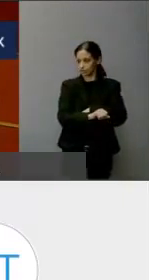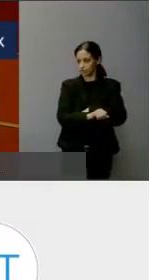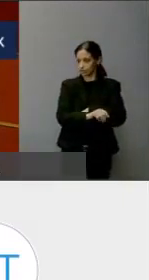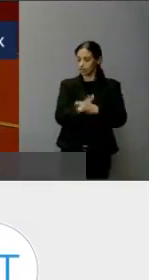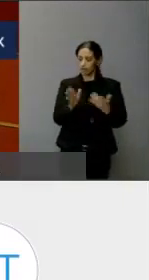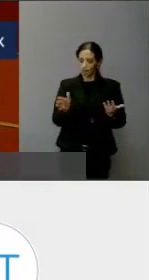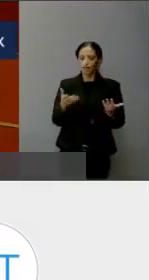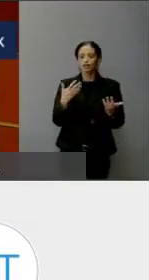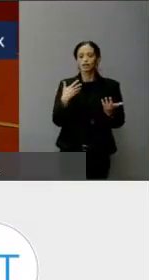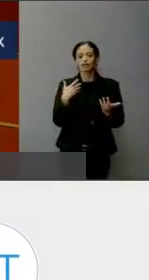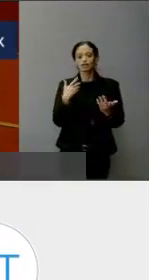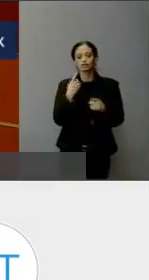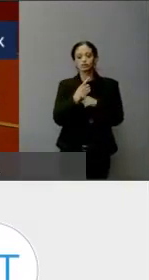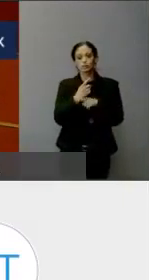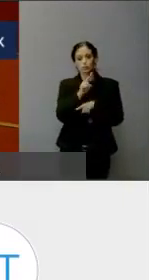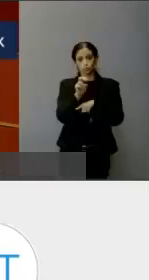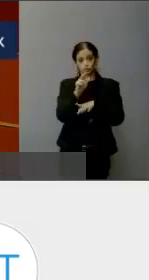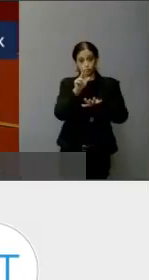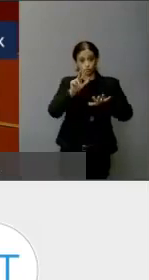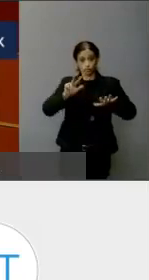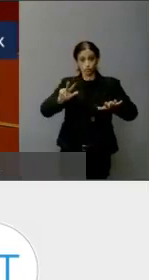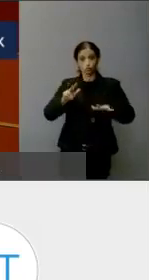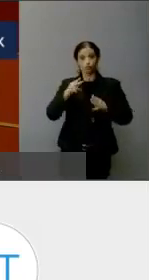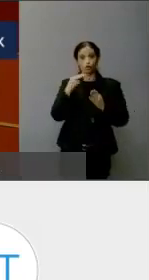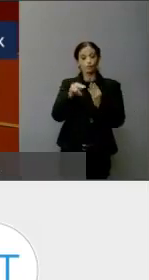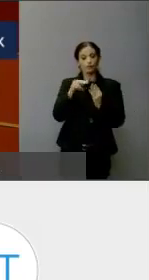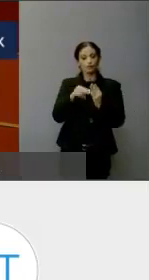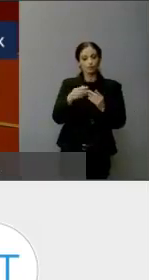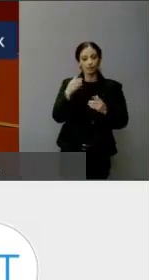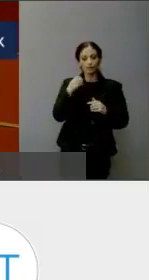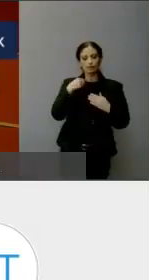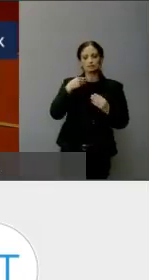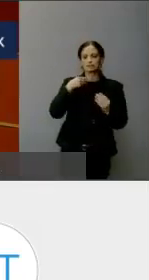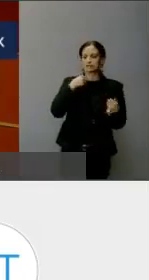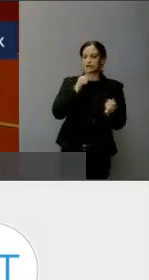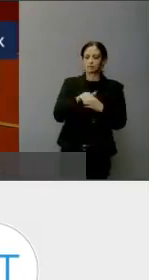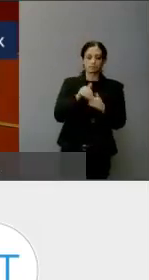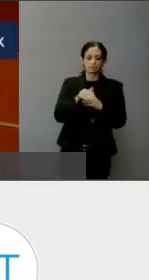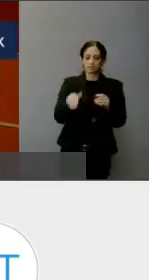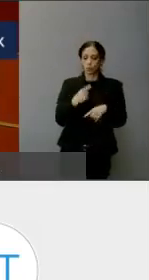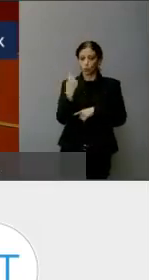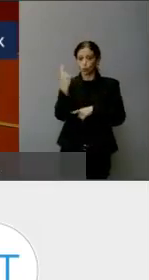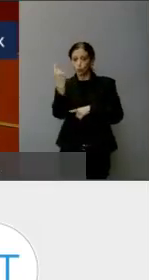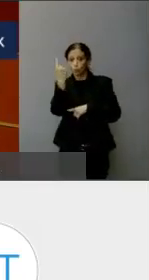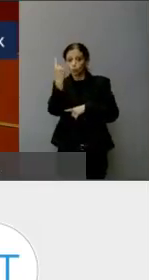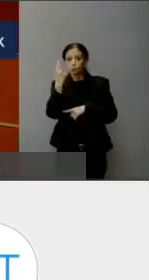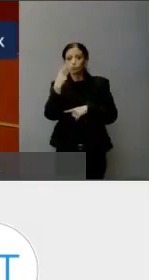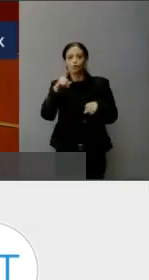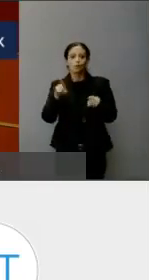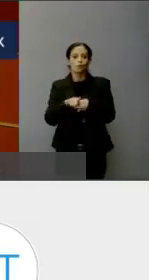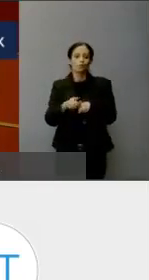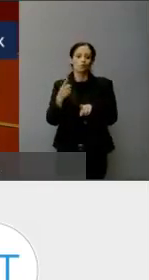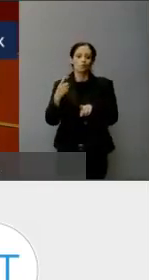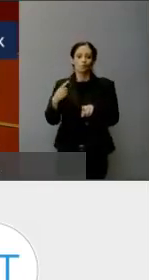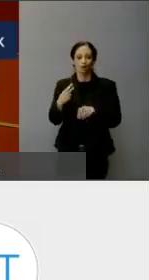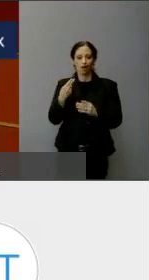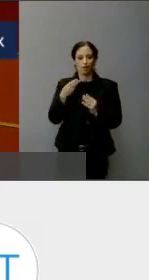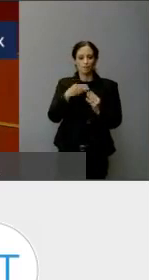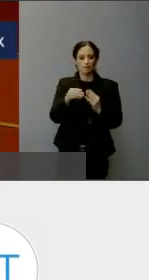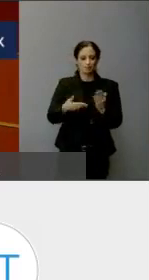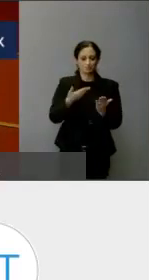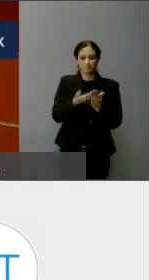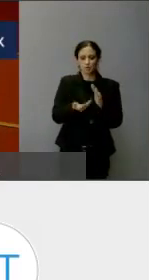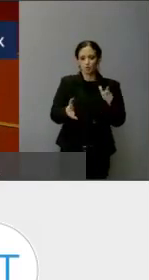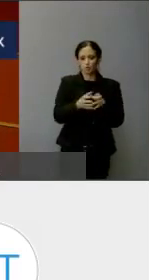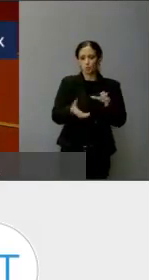con 200 emendamenti tutti respinti tranne uno peraltro identica l'unico emendamento presentato dalla maggioranza ma